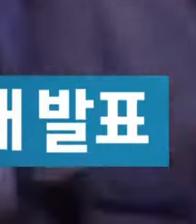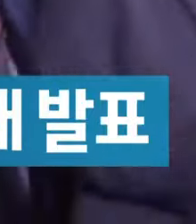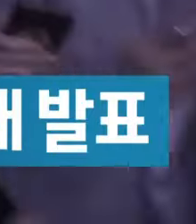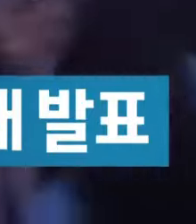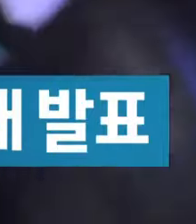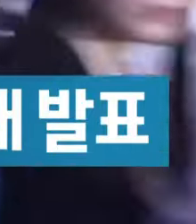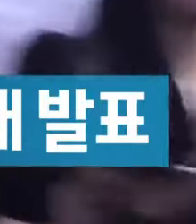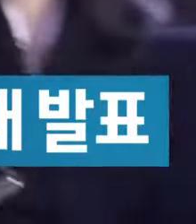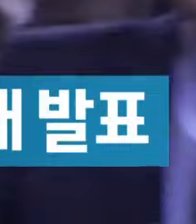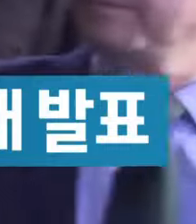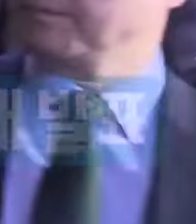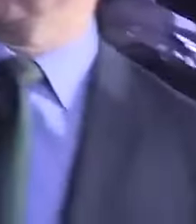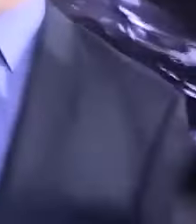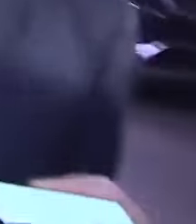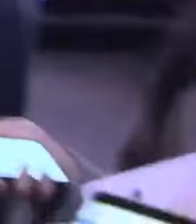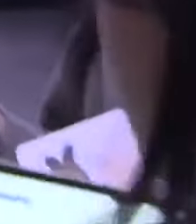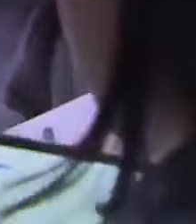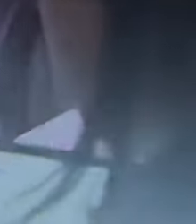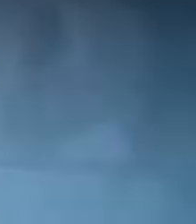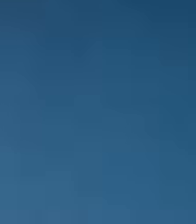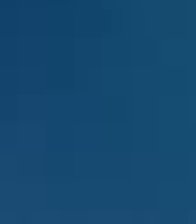중대 발표를 예고했습니다.